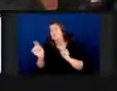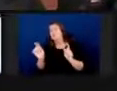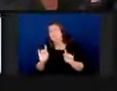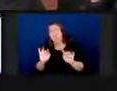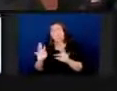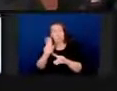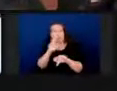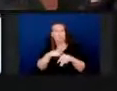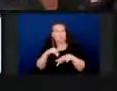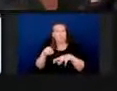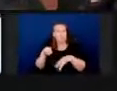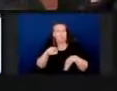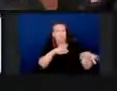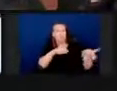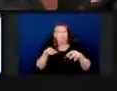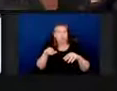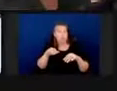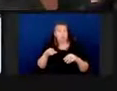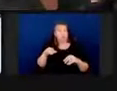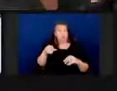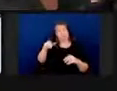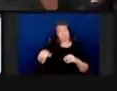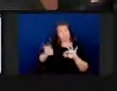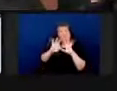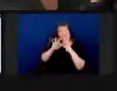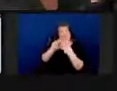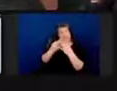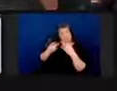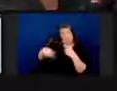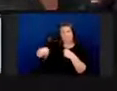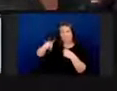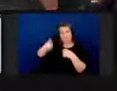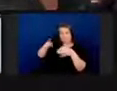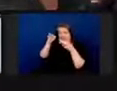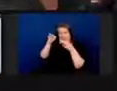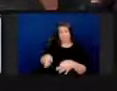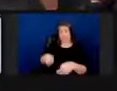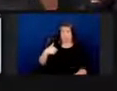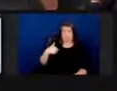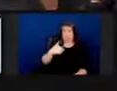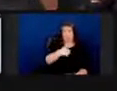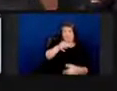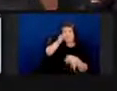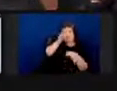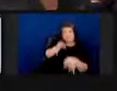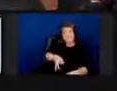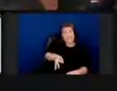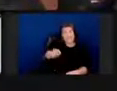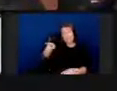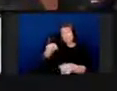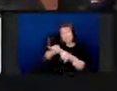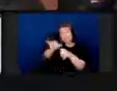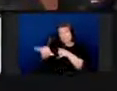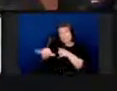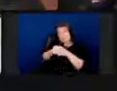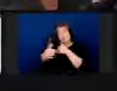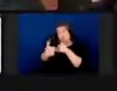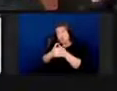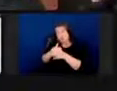chaguo zao, kwa sababu hili ni jambo ambalo ni chaguo ambalo familia litafanya.